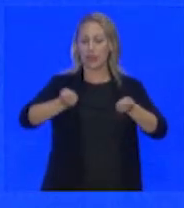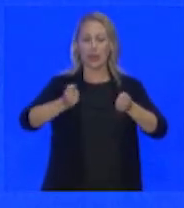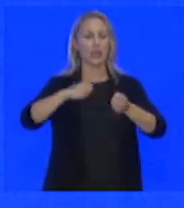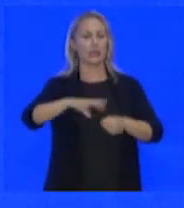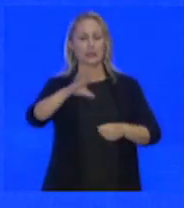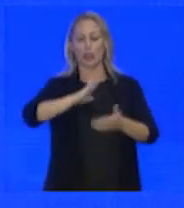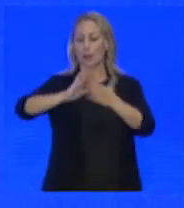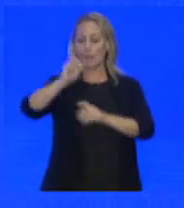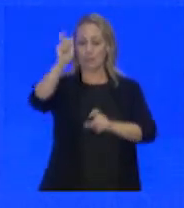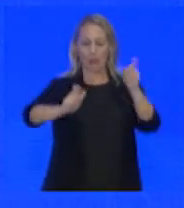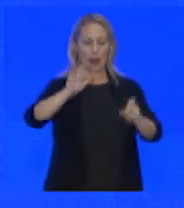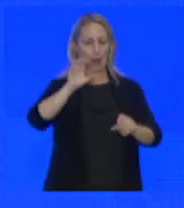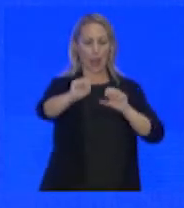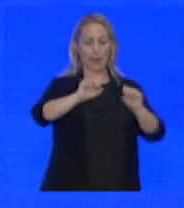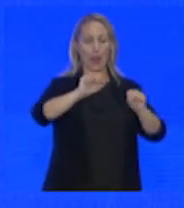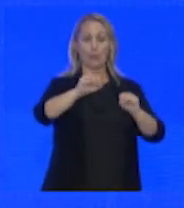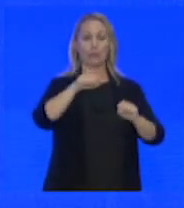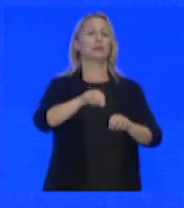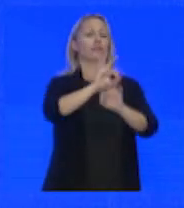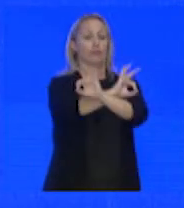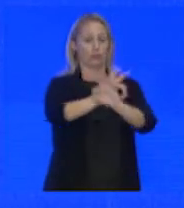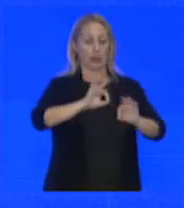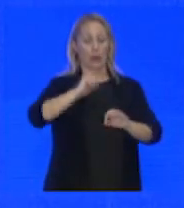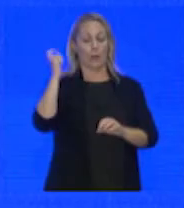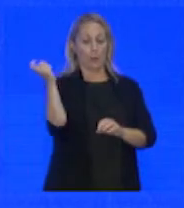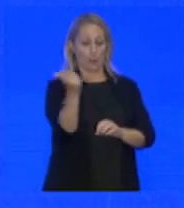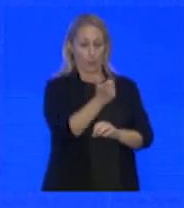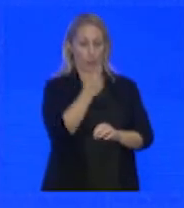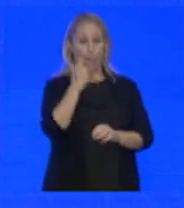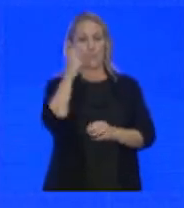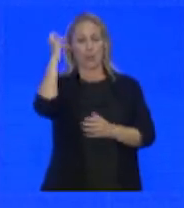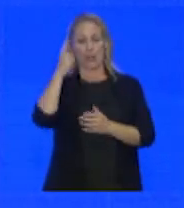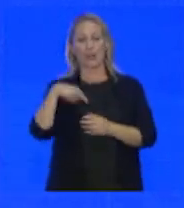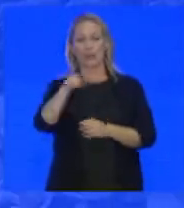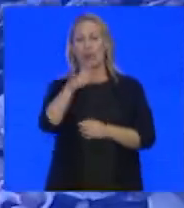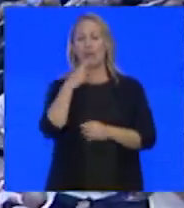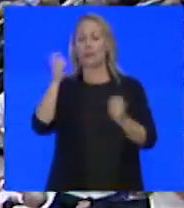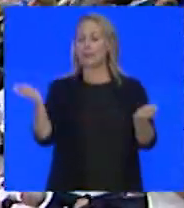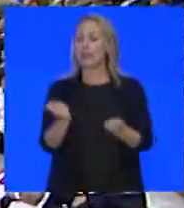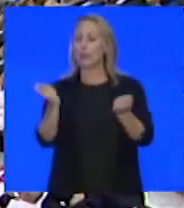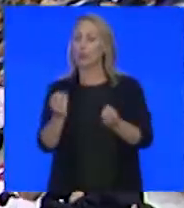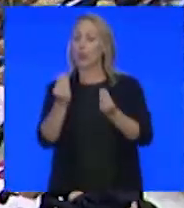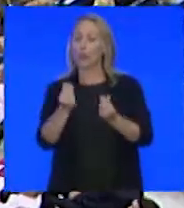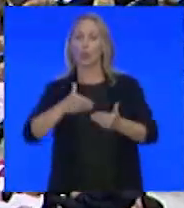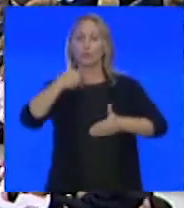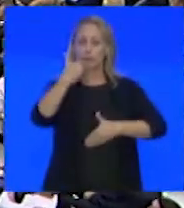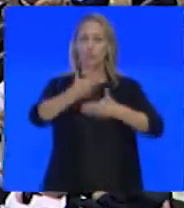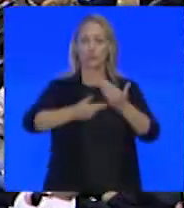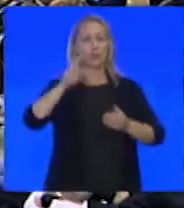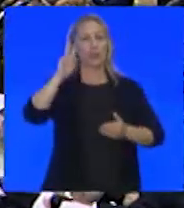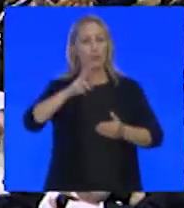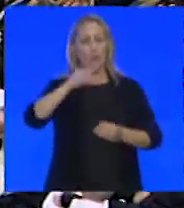υπαλλήλους. Θα δημοσιεύει τακτικές αναφορές για τις λειτουργίες και με τρόπο απολύτως κατανοητό για τον